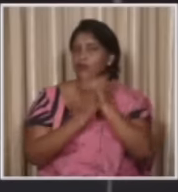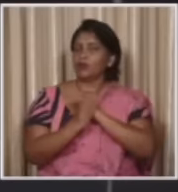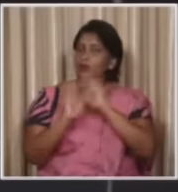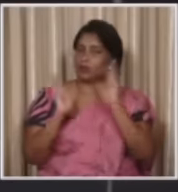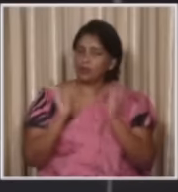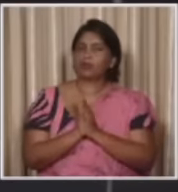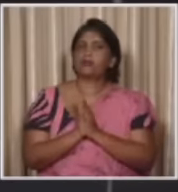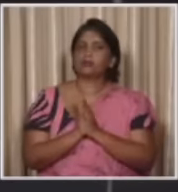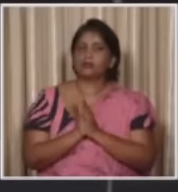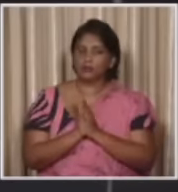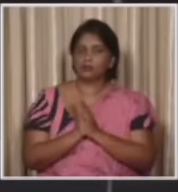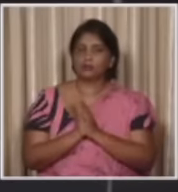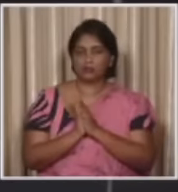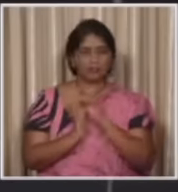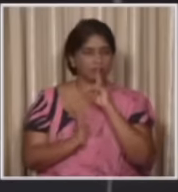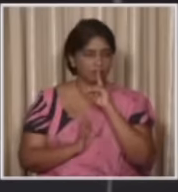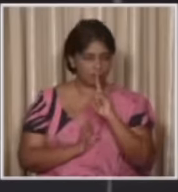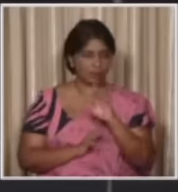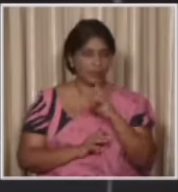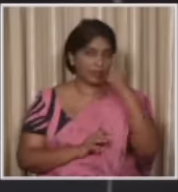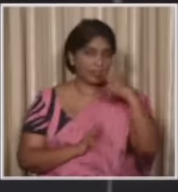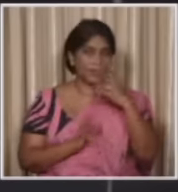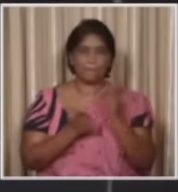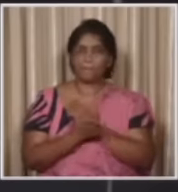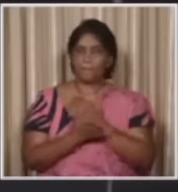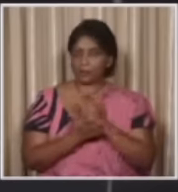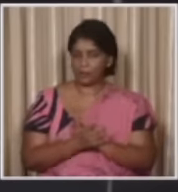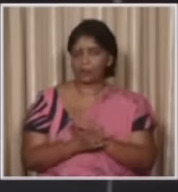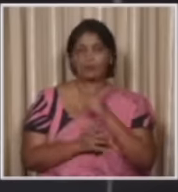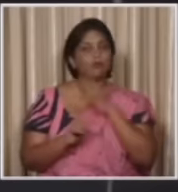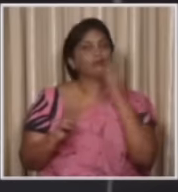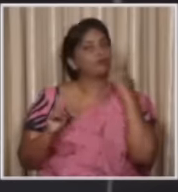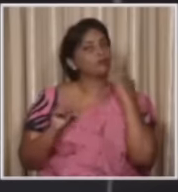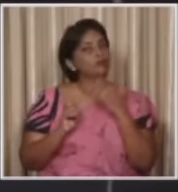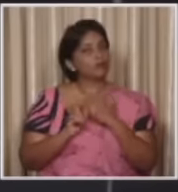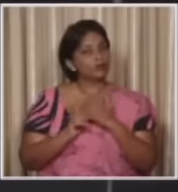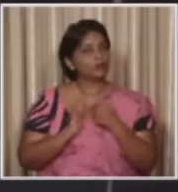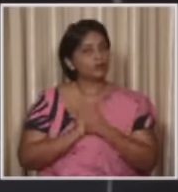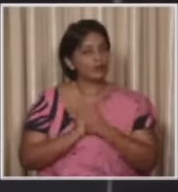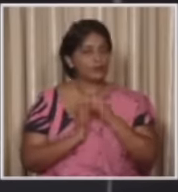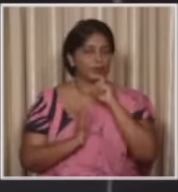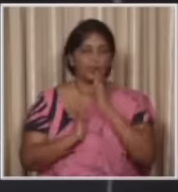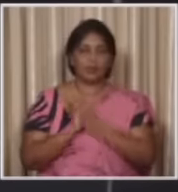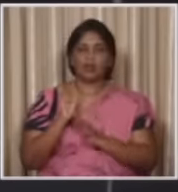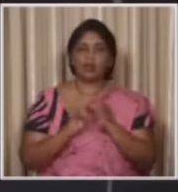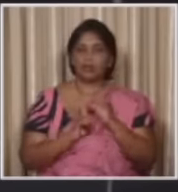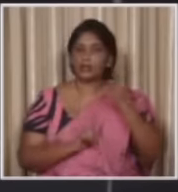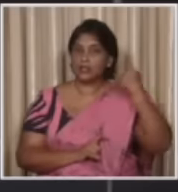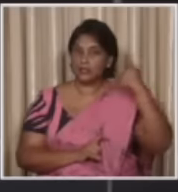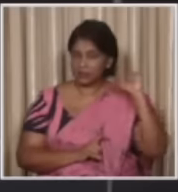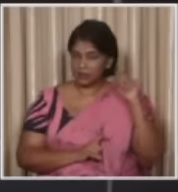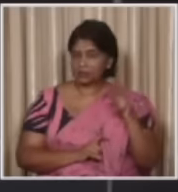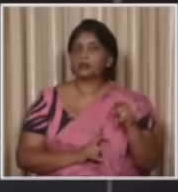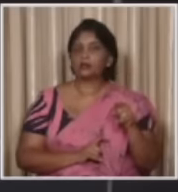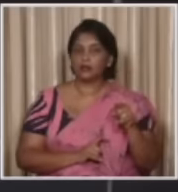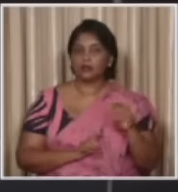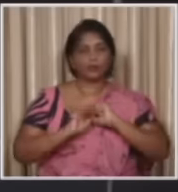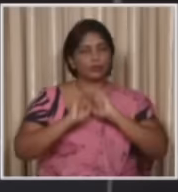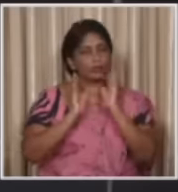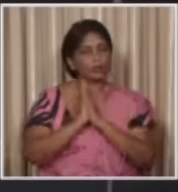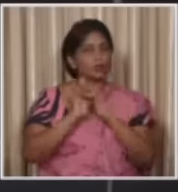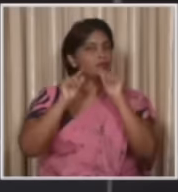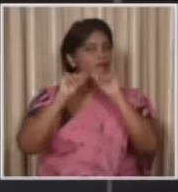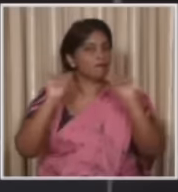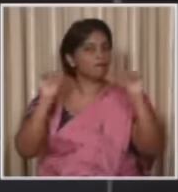Sialama, again Sandahan Kalatino, the Venipitu. The Pilibandava, Garu Adukar Namatuma, ye, is Siluma